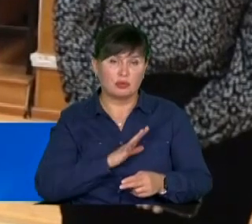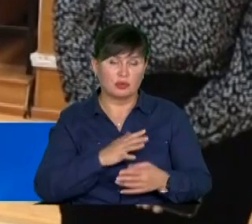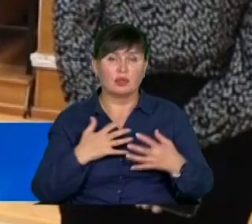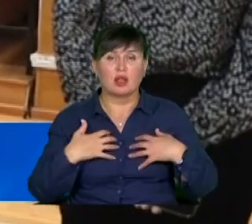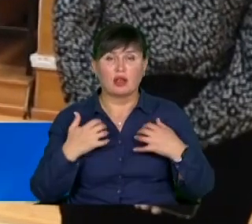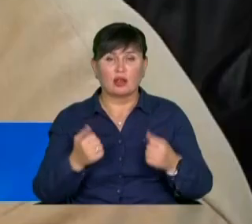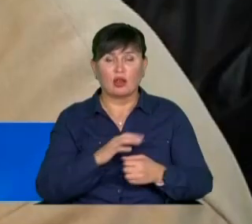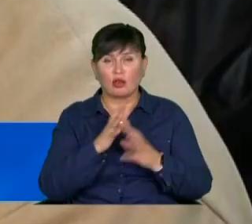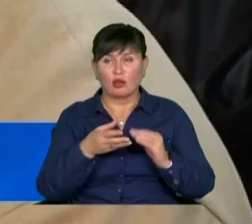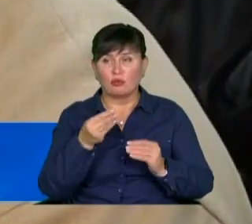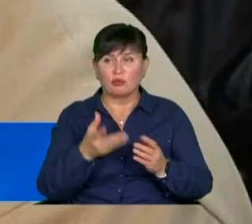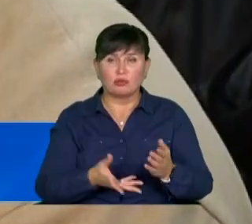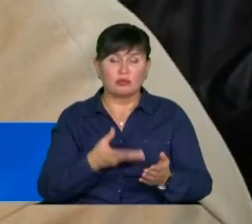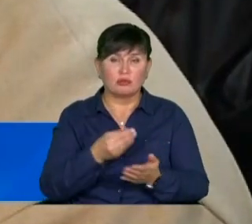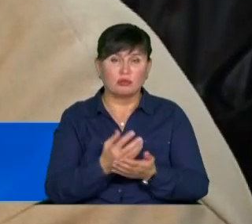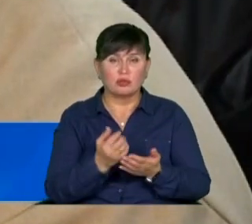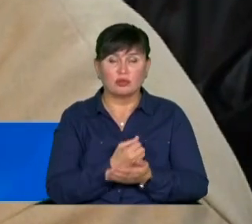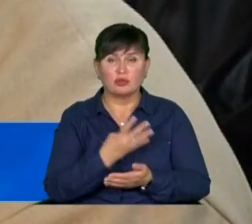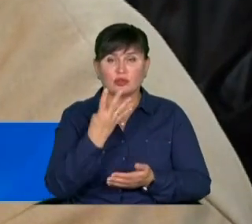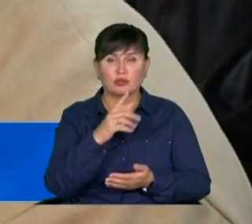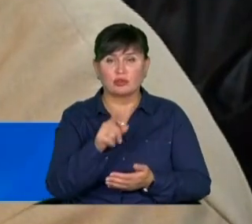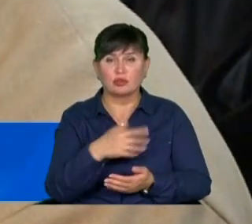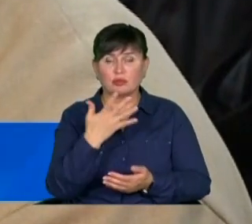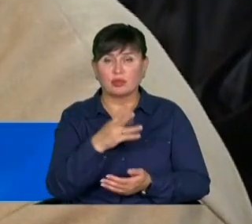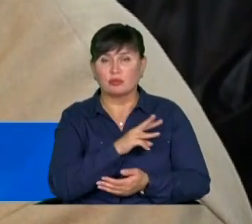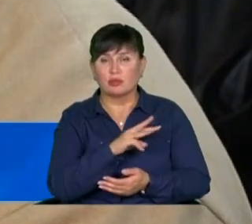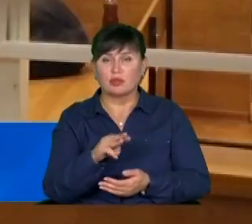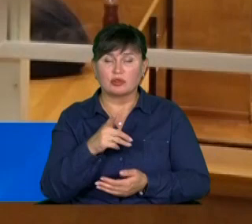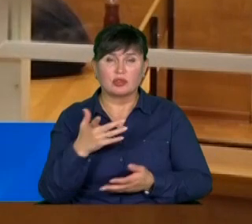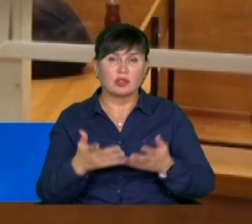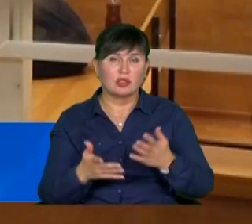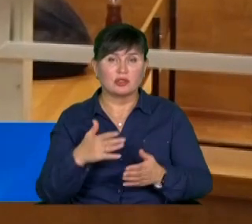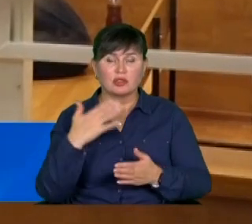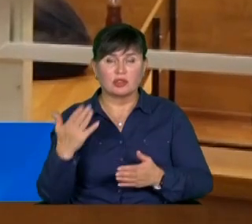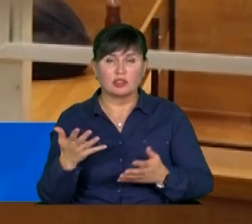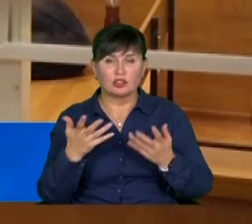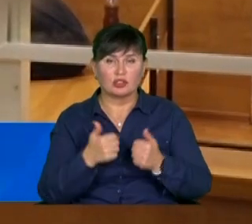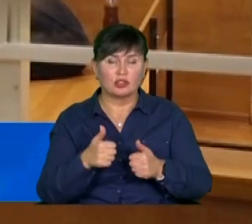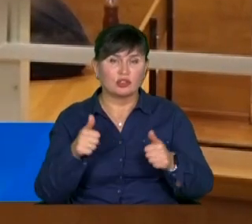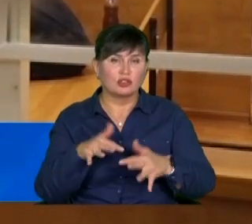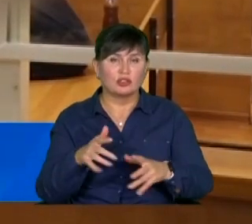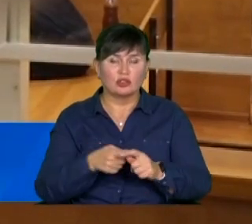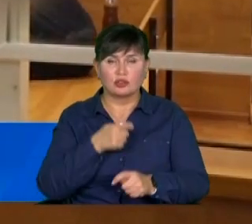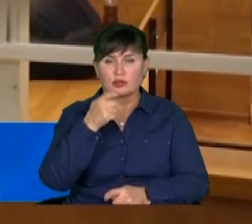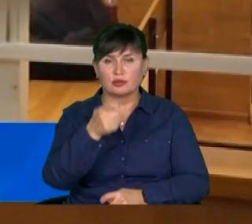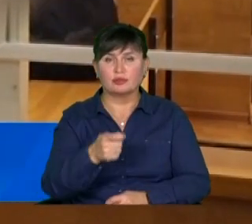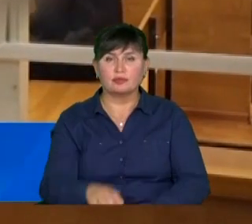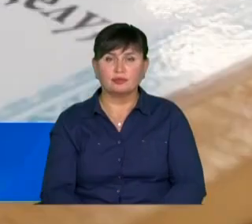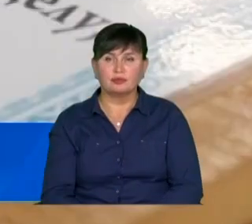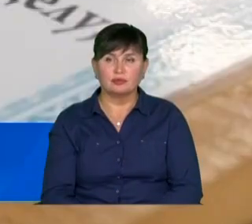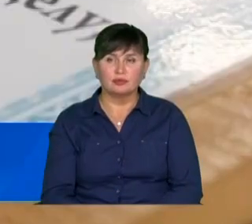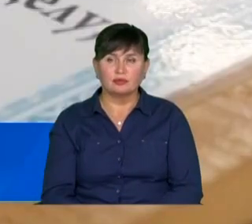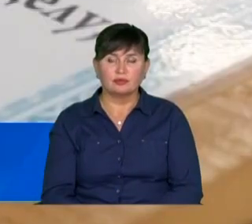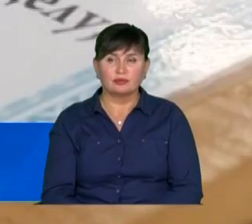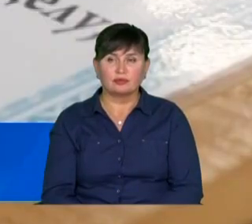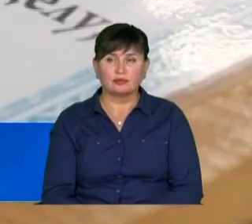Общая сумма компенсации пострадавшим составила 4,5 миллиона тенге, если сторона защиты не решит подать на апелляцию. Нургуль Алина, Азамат